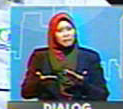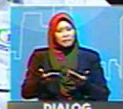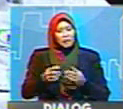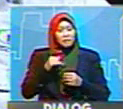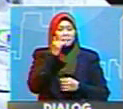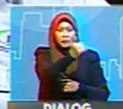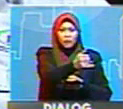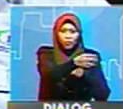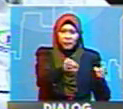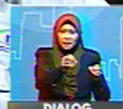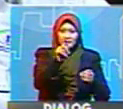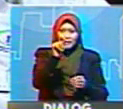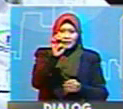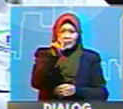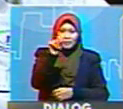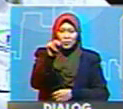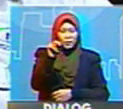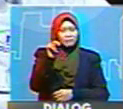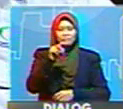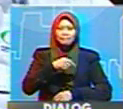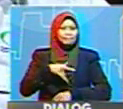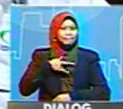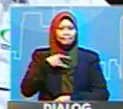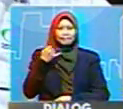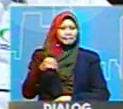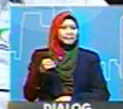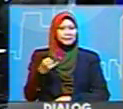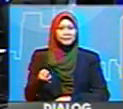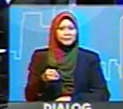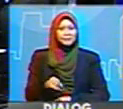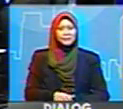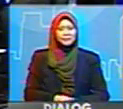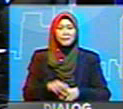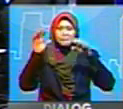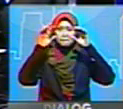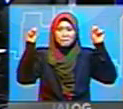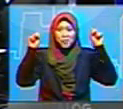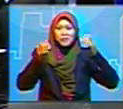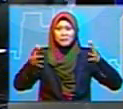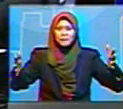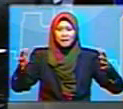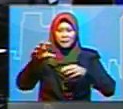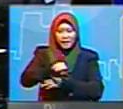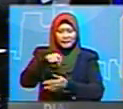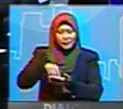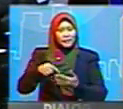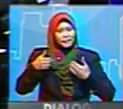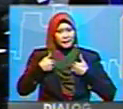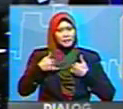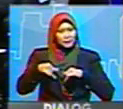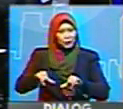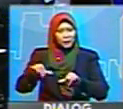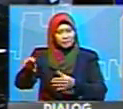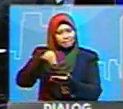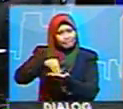tekun Saya rasa ah agak Impossible lah Agak jadi er Bos Besar tekun pun ada pada malam ini jadi akan terus mengambil